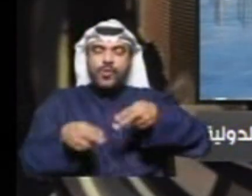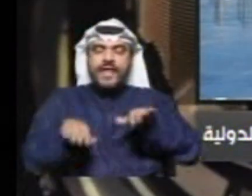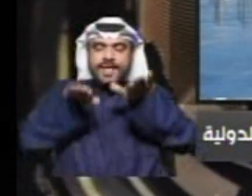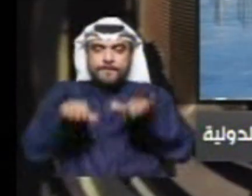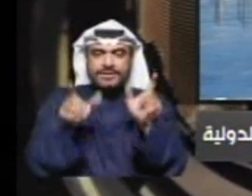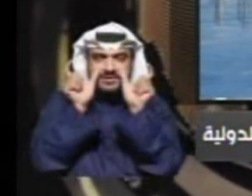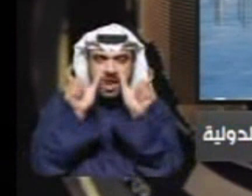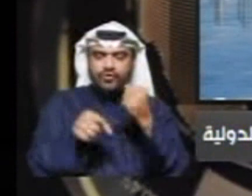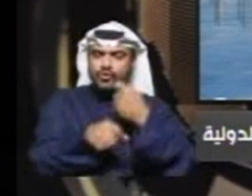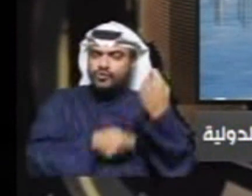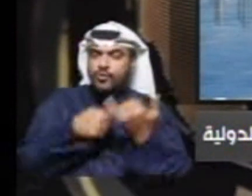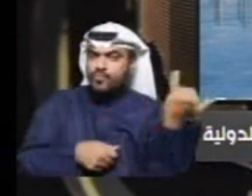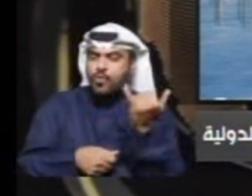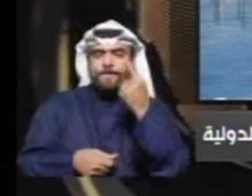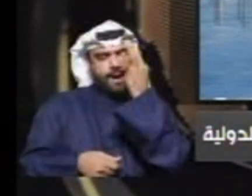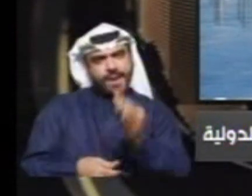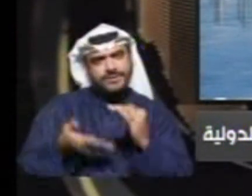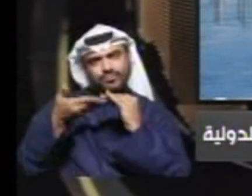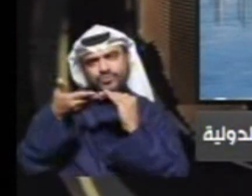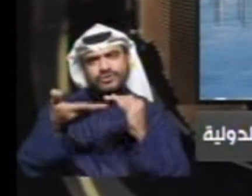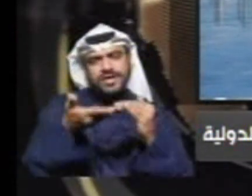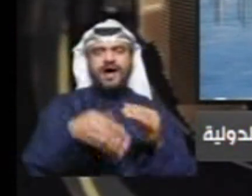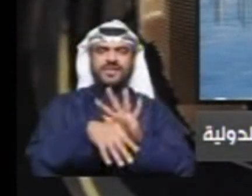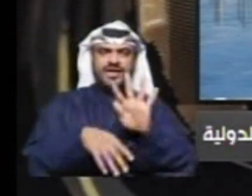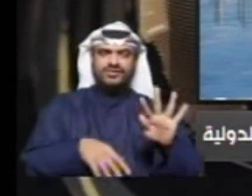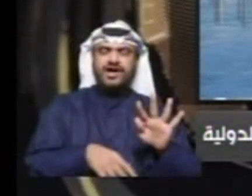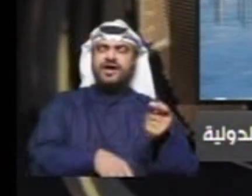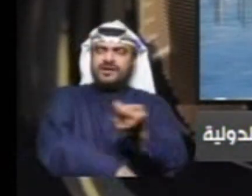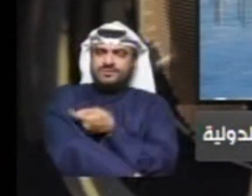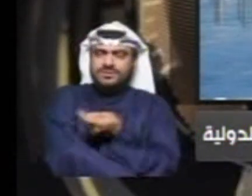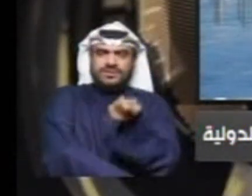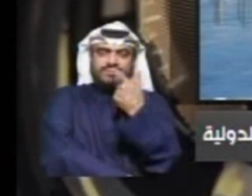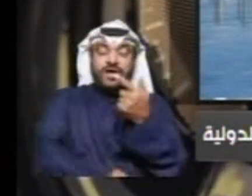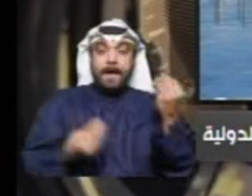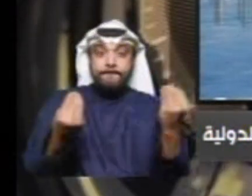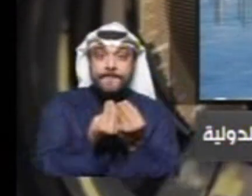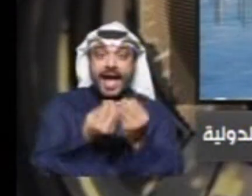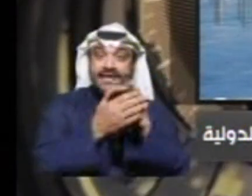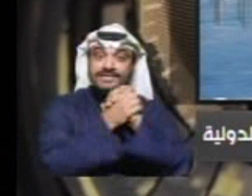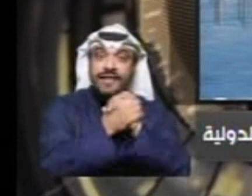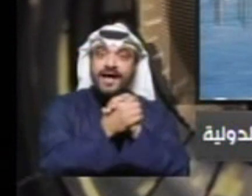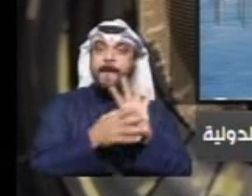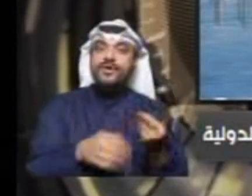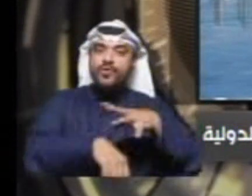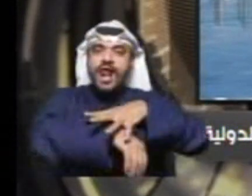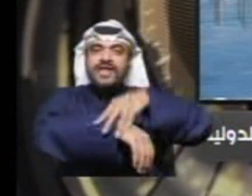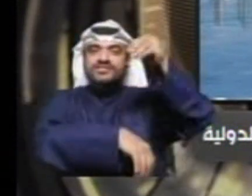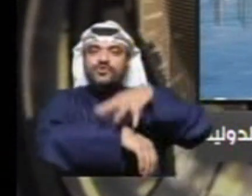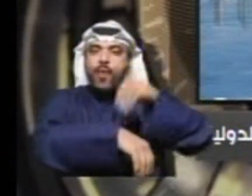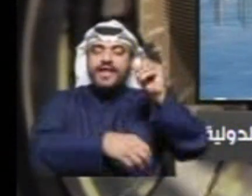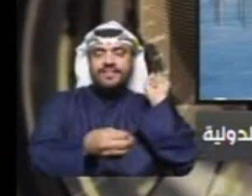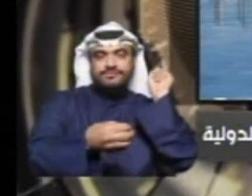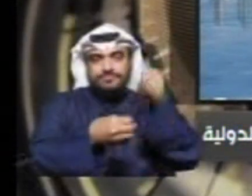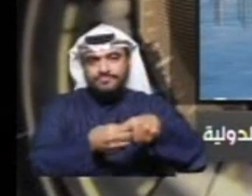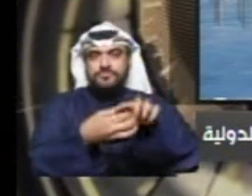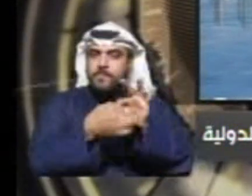وسعى سعيا حثيثا الى جانب الاصدقاء من السويد بصفتهم حاملي قلم للشان الانساني السوري